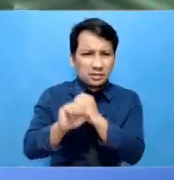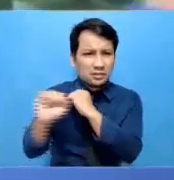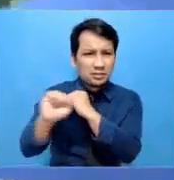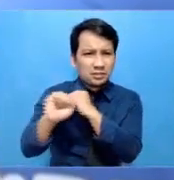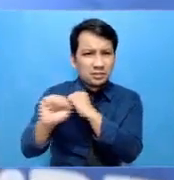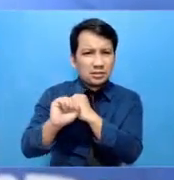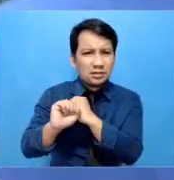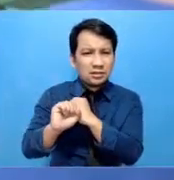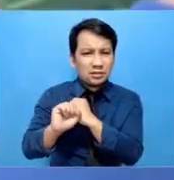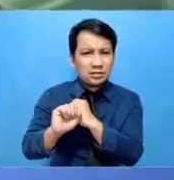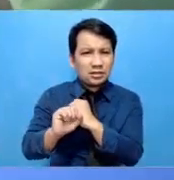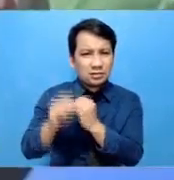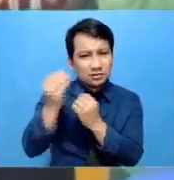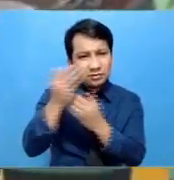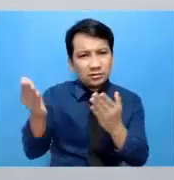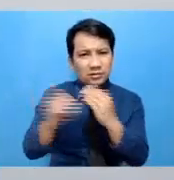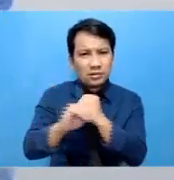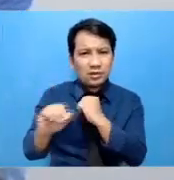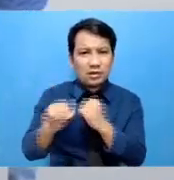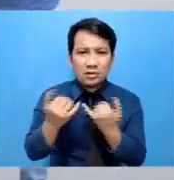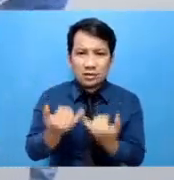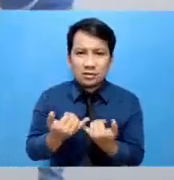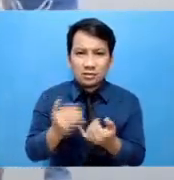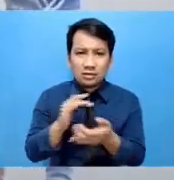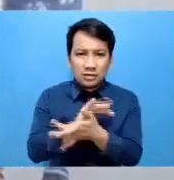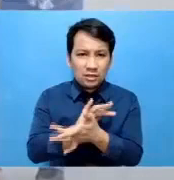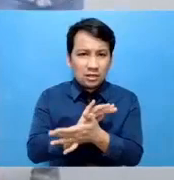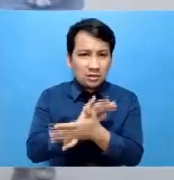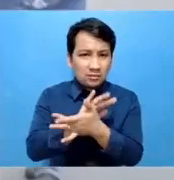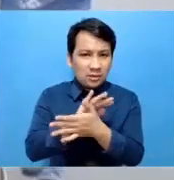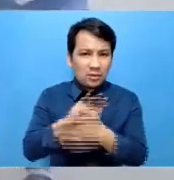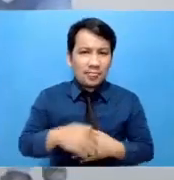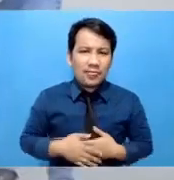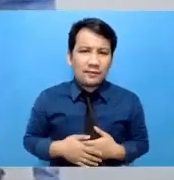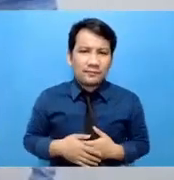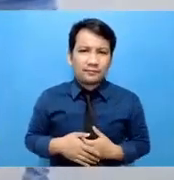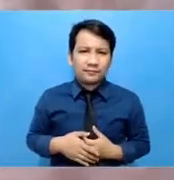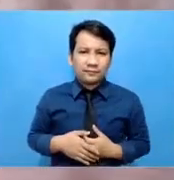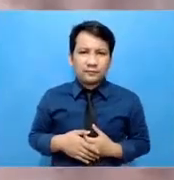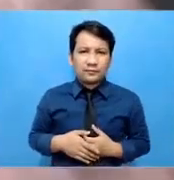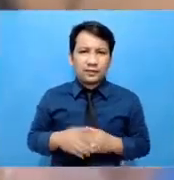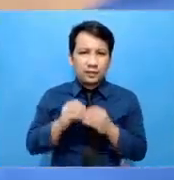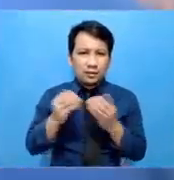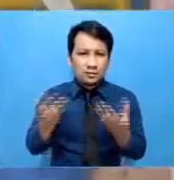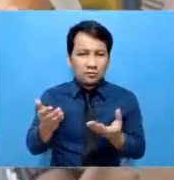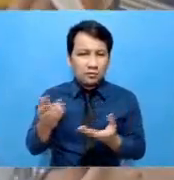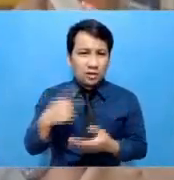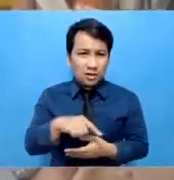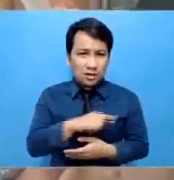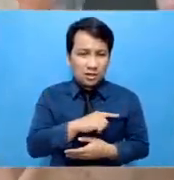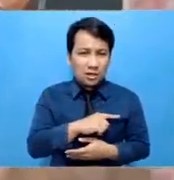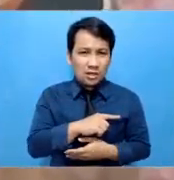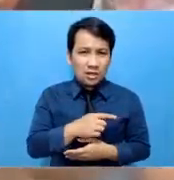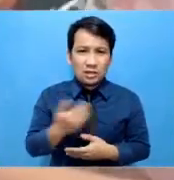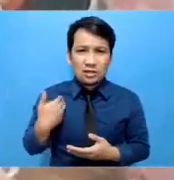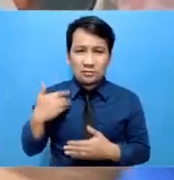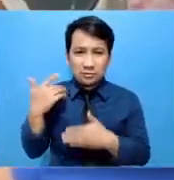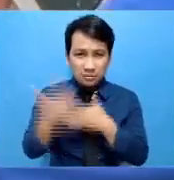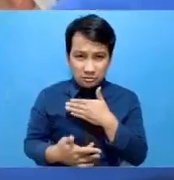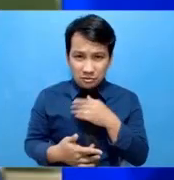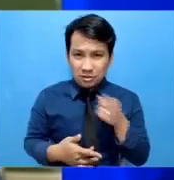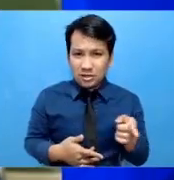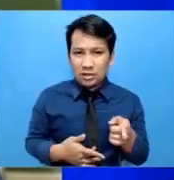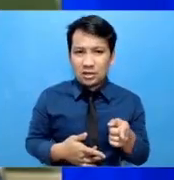kundi advocacy niya, lalo na ngayong may pandemya. Wala naman akong ginagawa, saka hindi kaagahan yung sinasabi ko